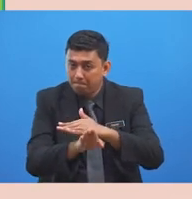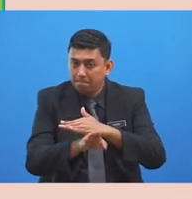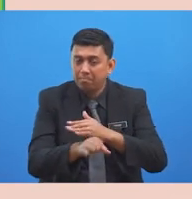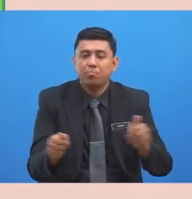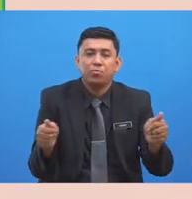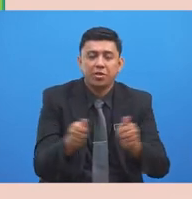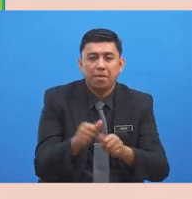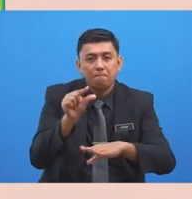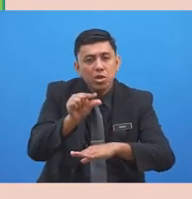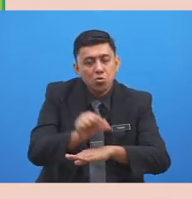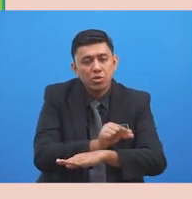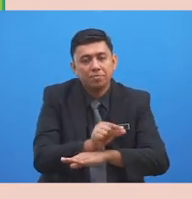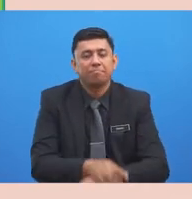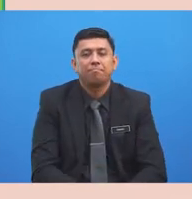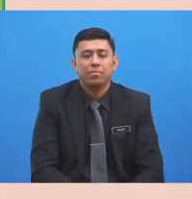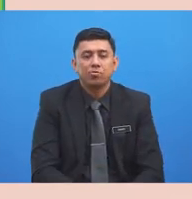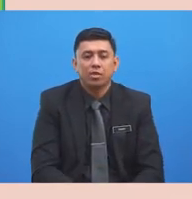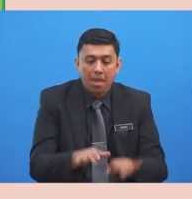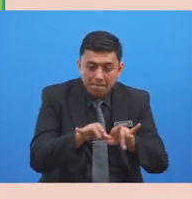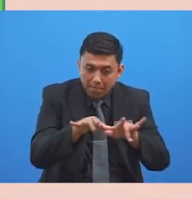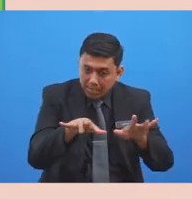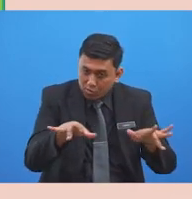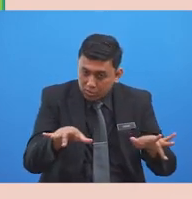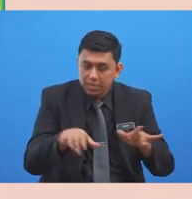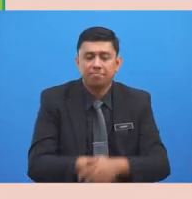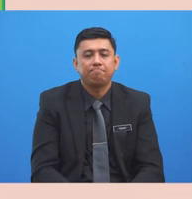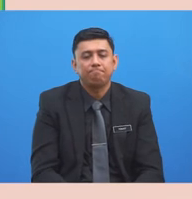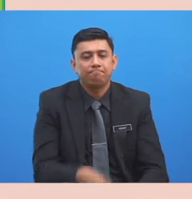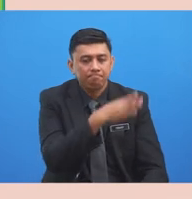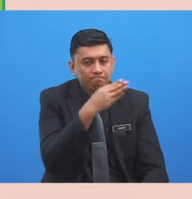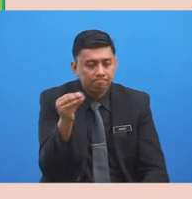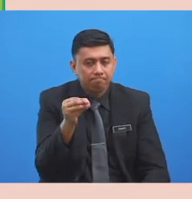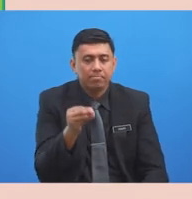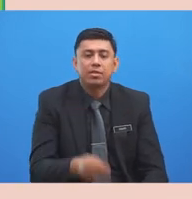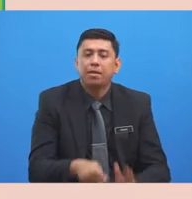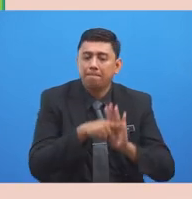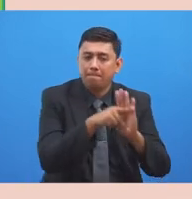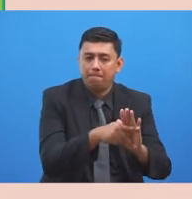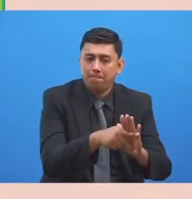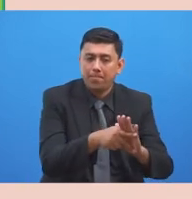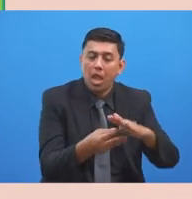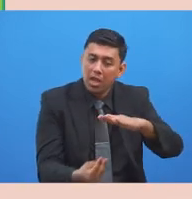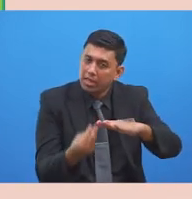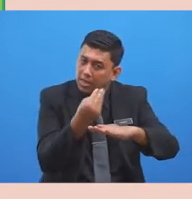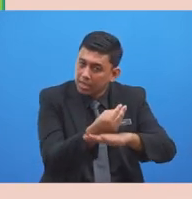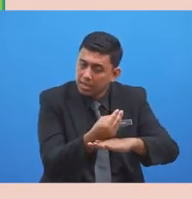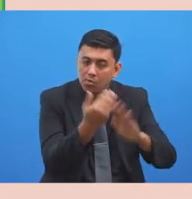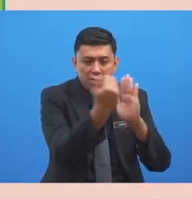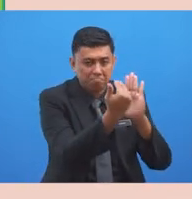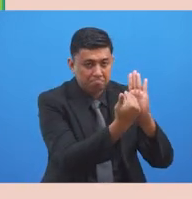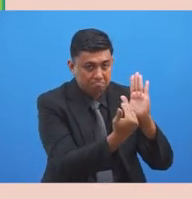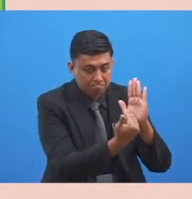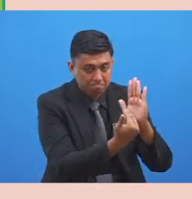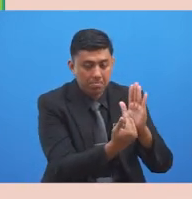dimasukkan dengan menggunakan papan kekunci dan paparkan output